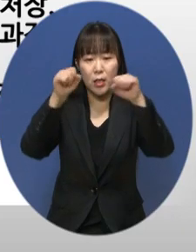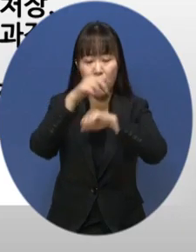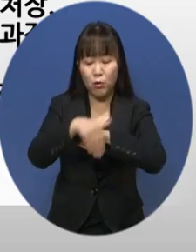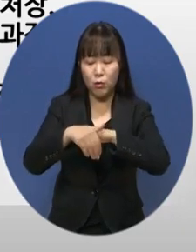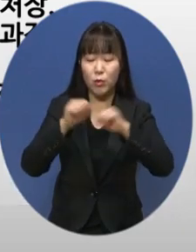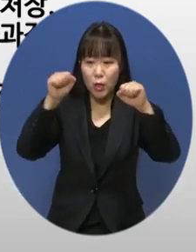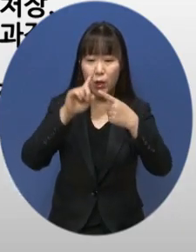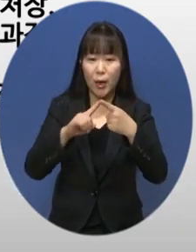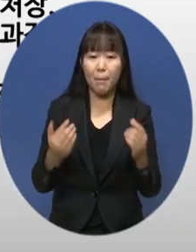봤습니다